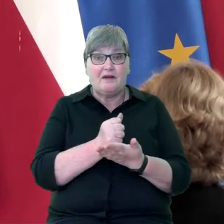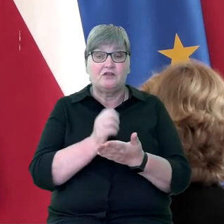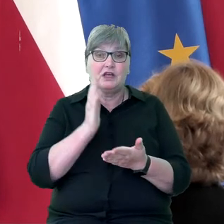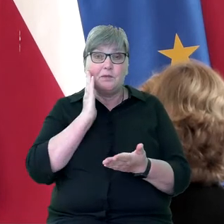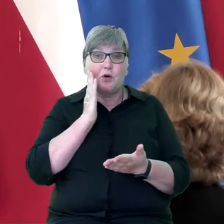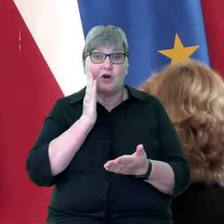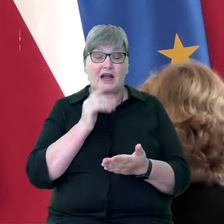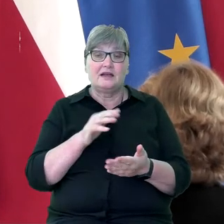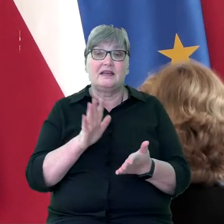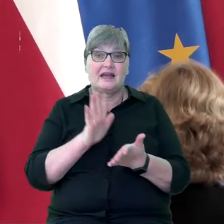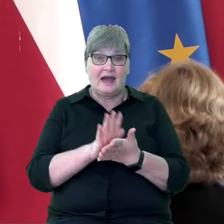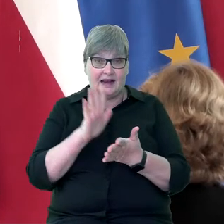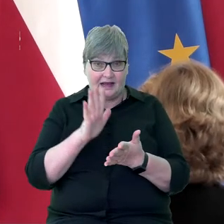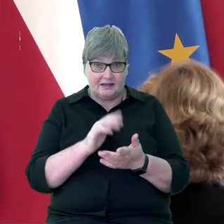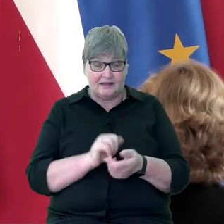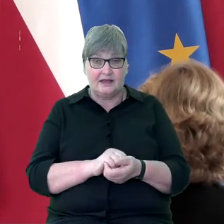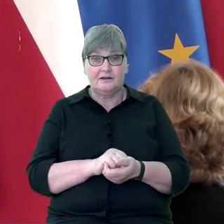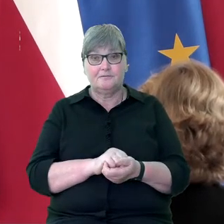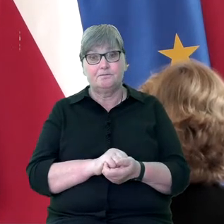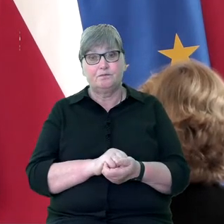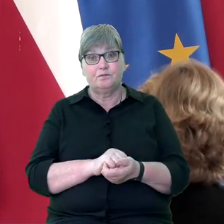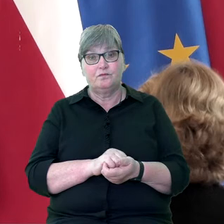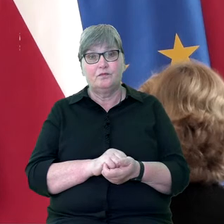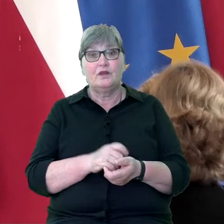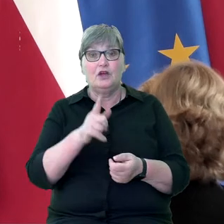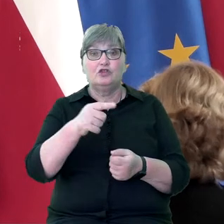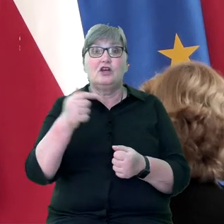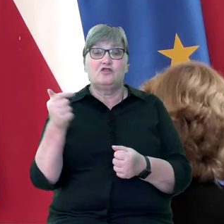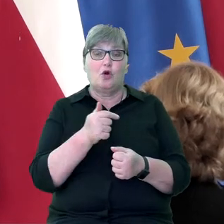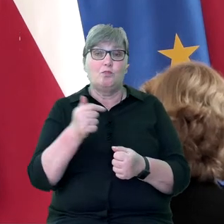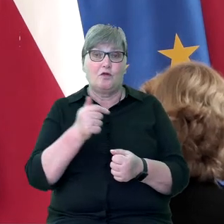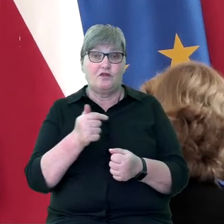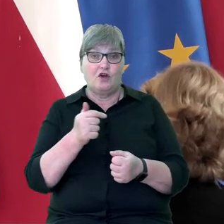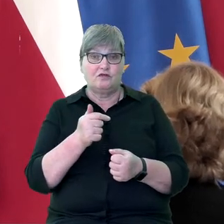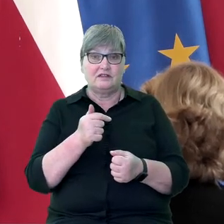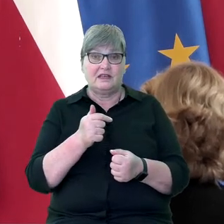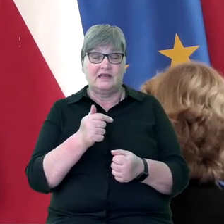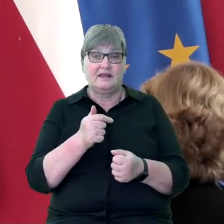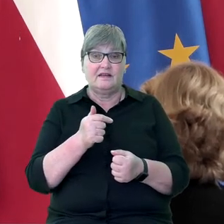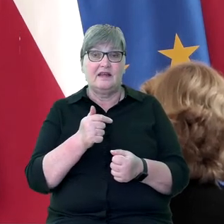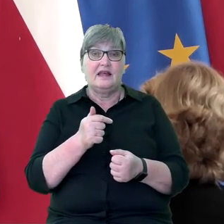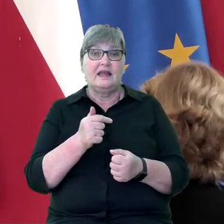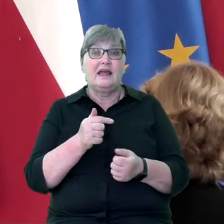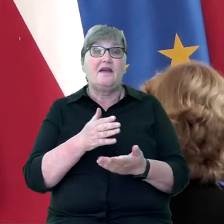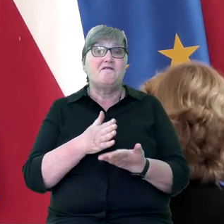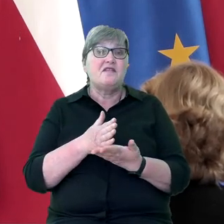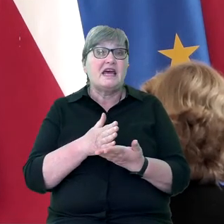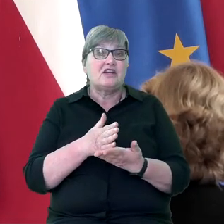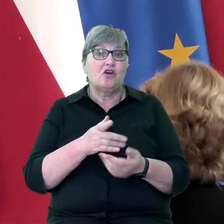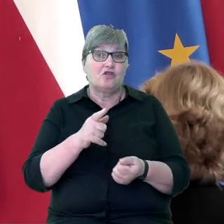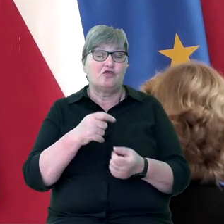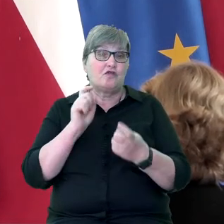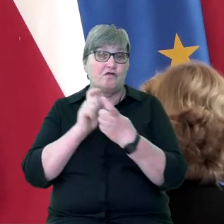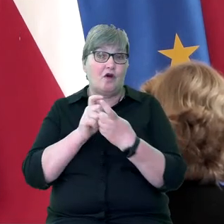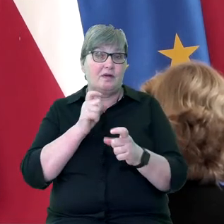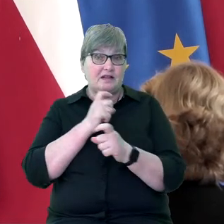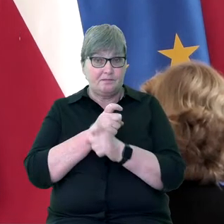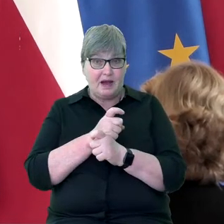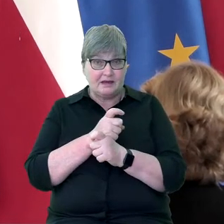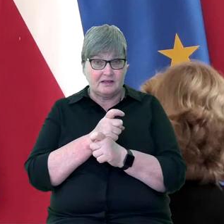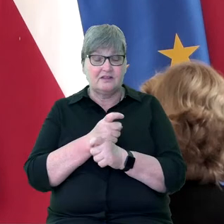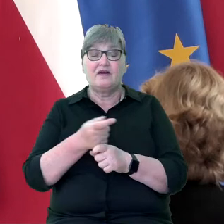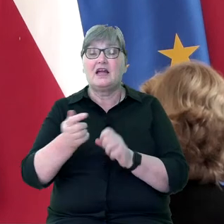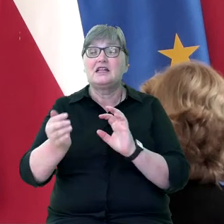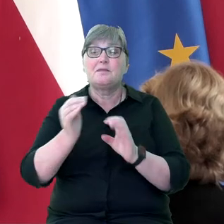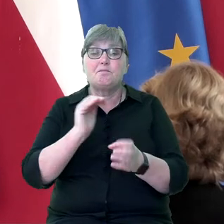który wyrażał się przede wszystkim w obowiązku wierności wobec państwa i konkretyzował się w wymogu jak największej dbałości